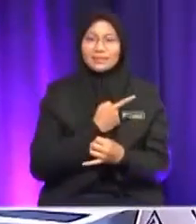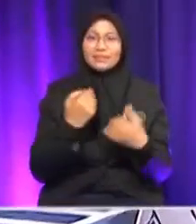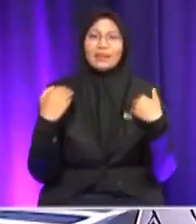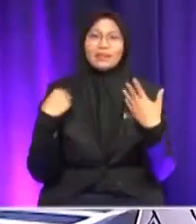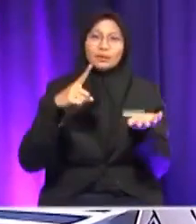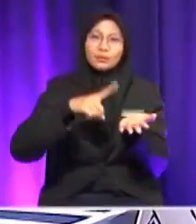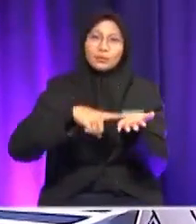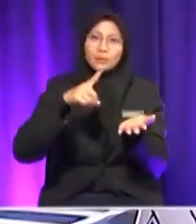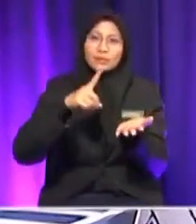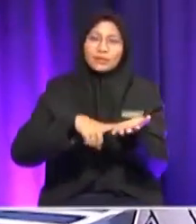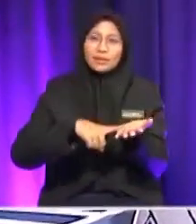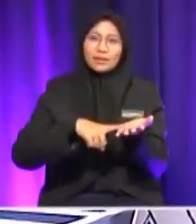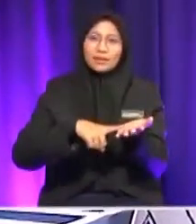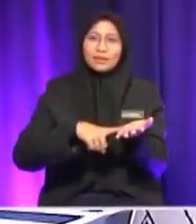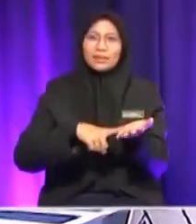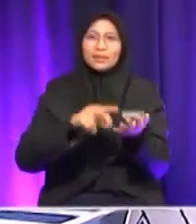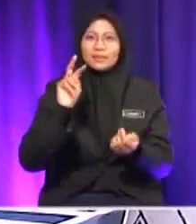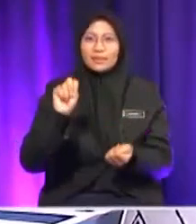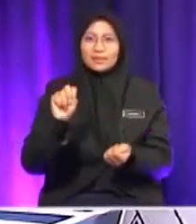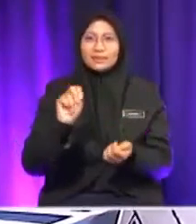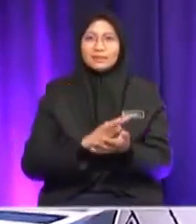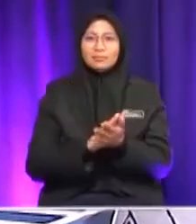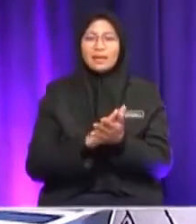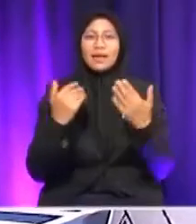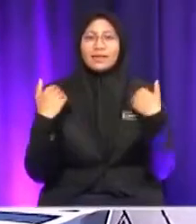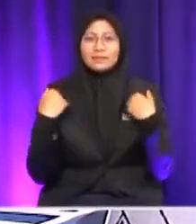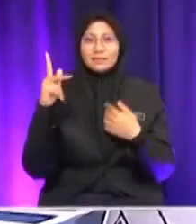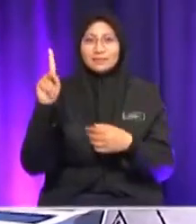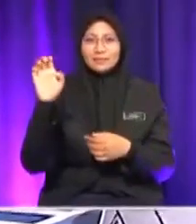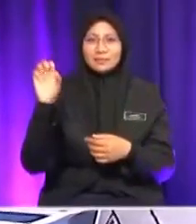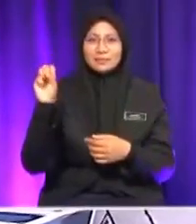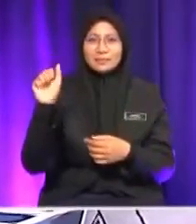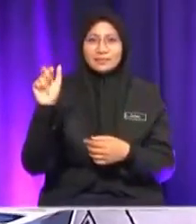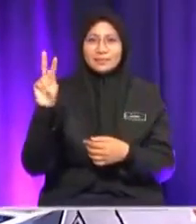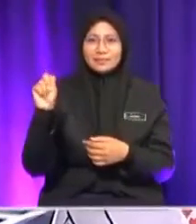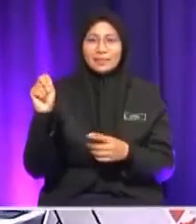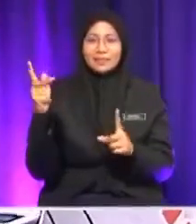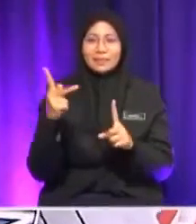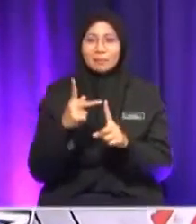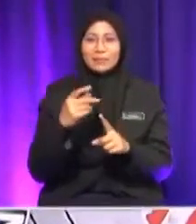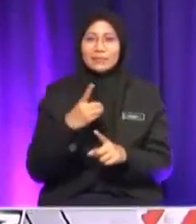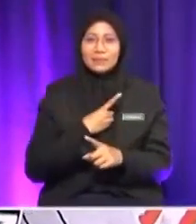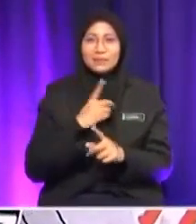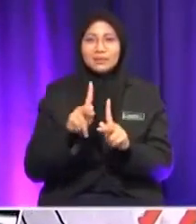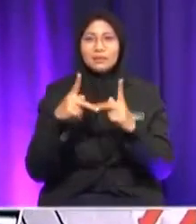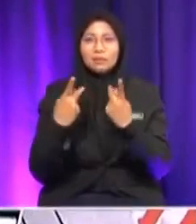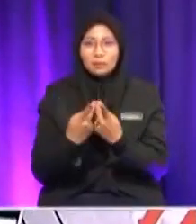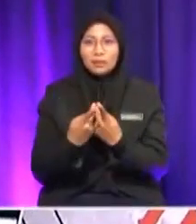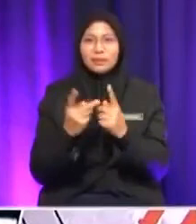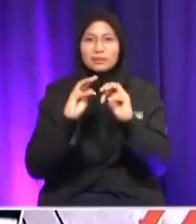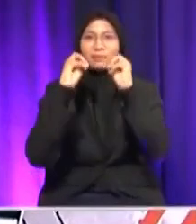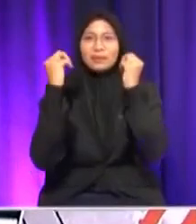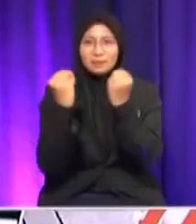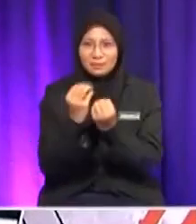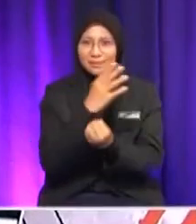tidak beretika, ia akan memberi kesan bukan saja kepada diri kita, keluarga, masyarakat dan juga negara. Kita teruskan pembelajaran pada hari